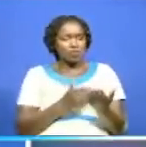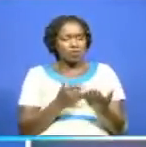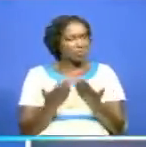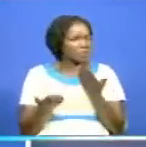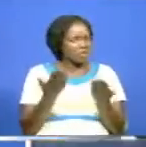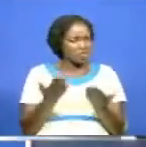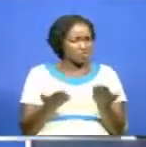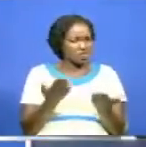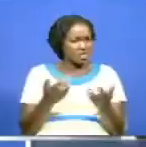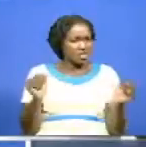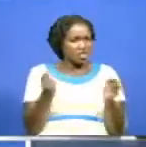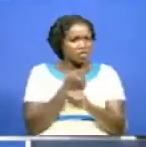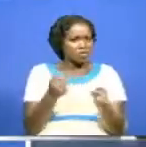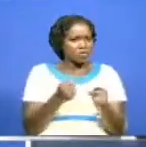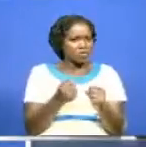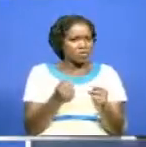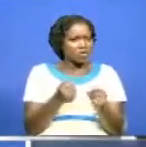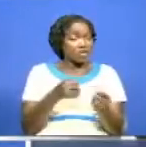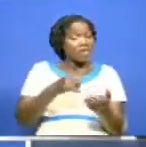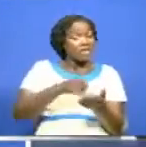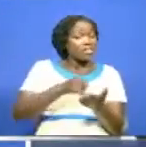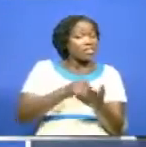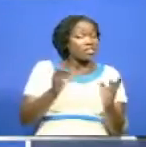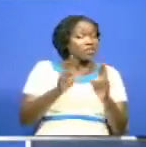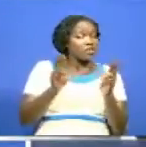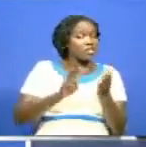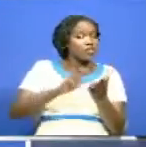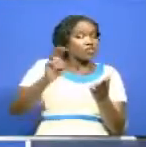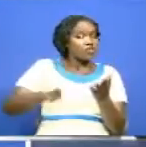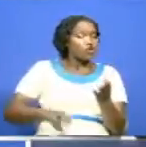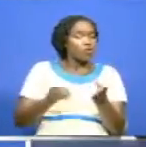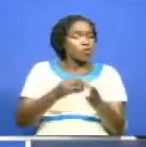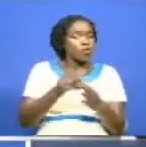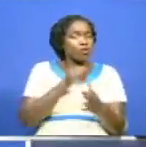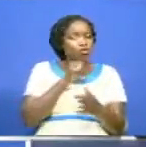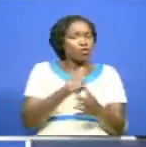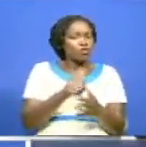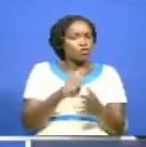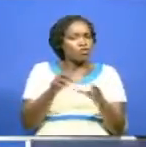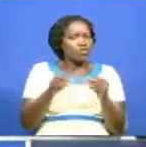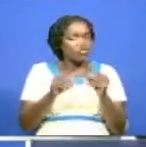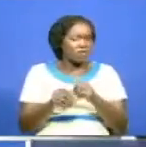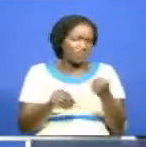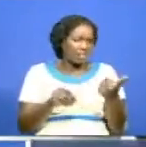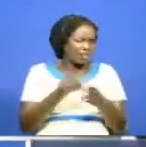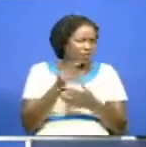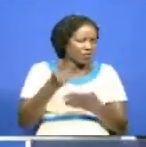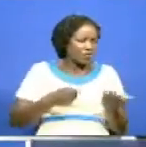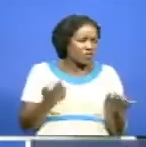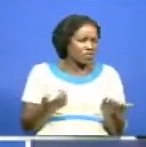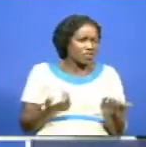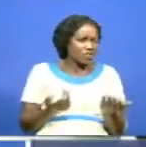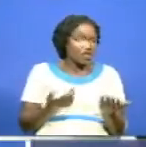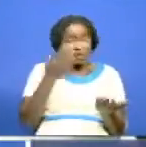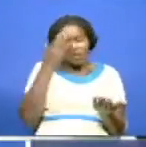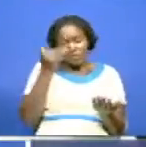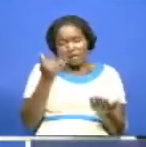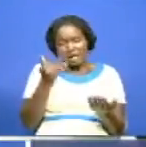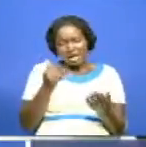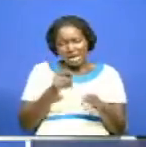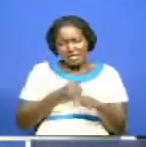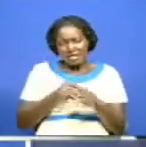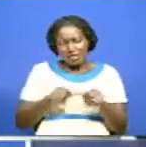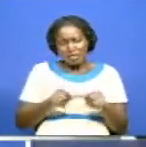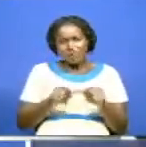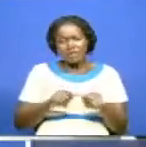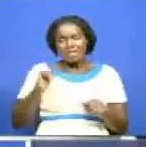hivi. Je, ni miongoni mwa masuala ambayo mko tayari kuyaachilia mupewe haya mengine ama vipi? Manake kadri tunavyoenda Wakenya